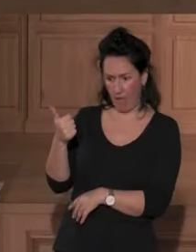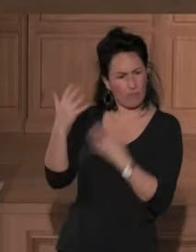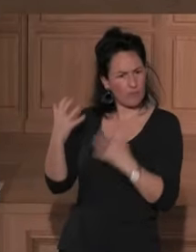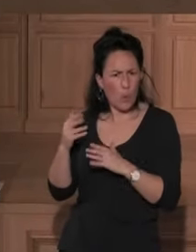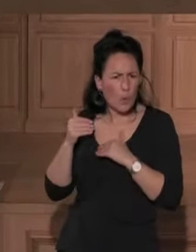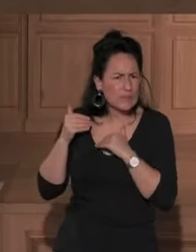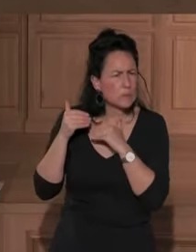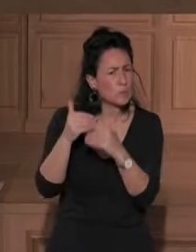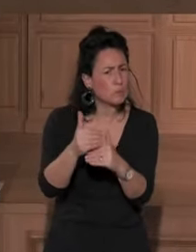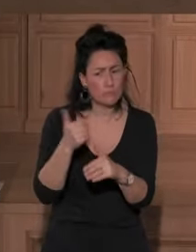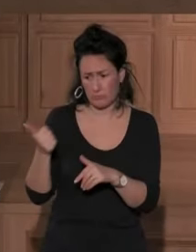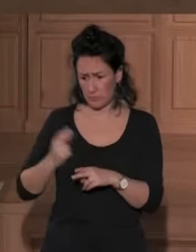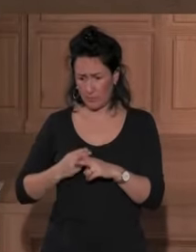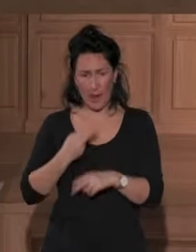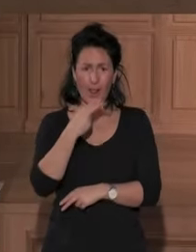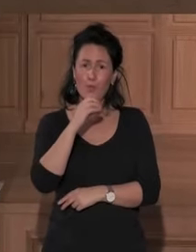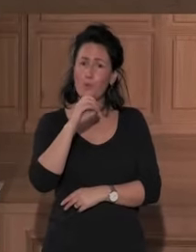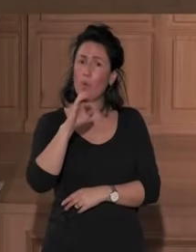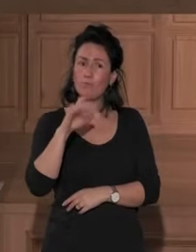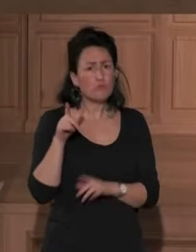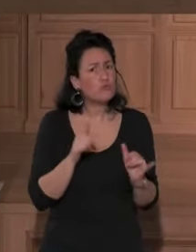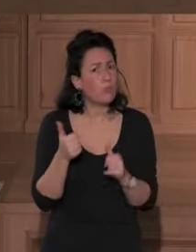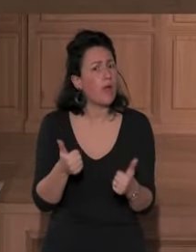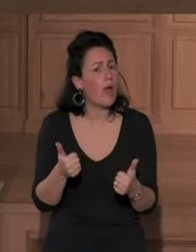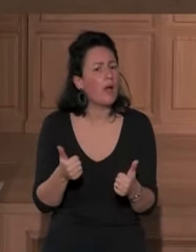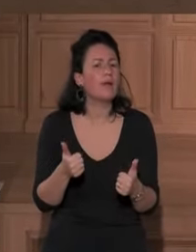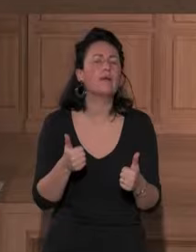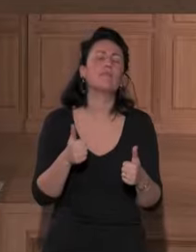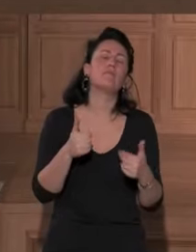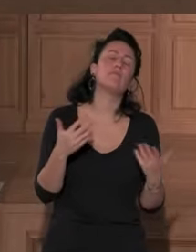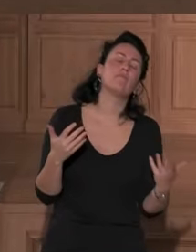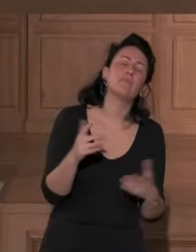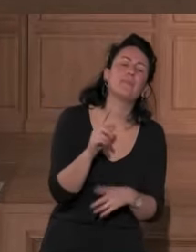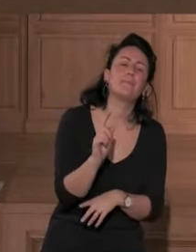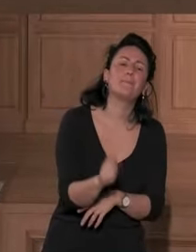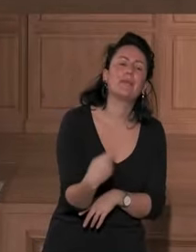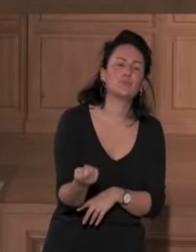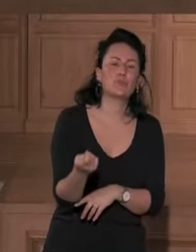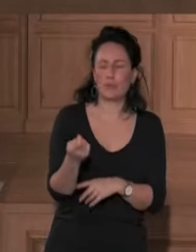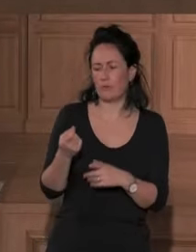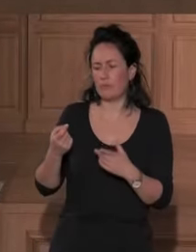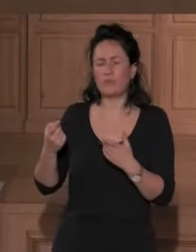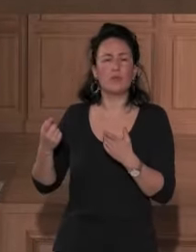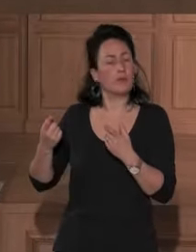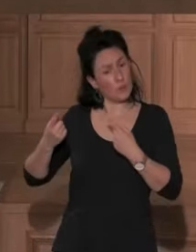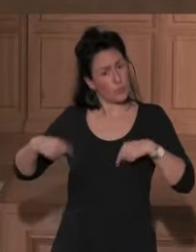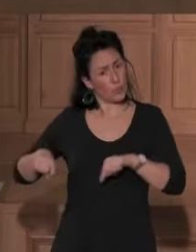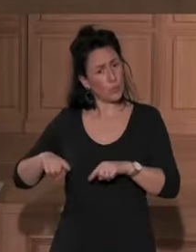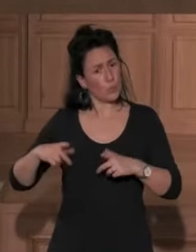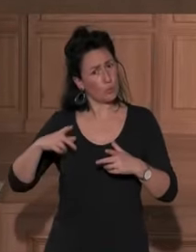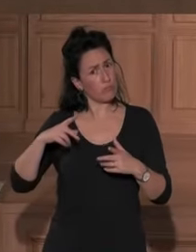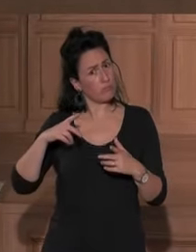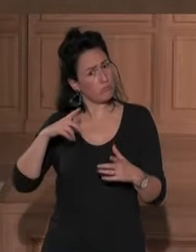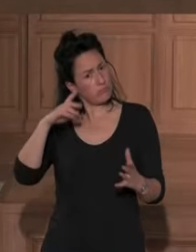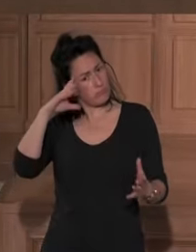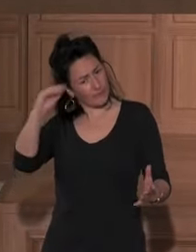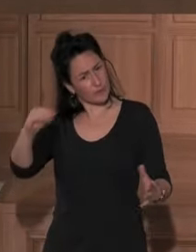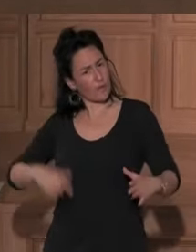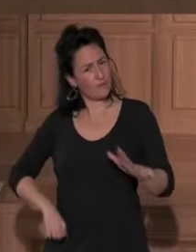Noé. Il joue bien. Alors évidemment, on est coach, on est nous-mêmes professionnels. On n'est pas connus comme ça, mais on est professionnels aussi du foot,